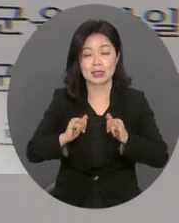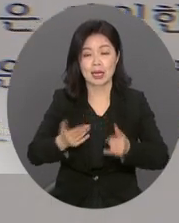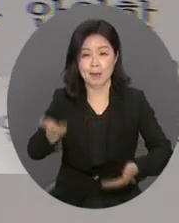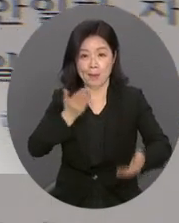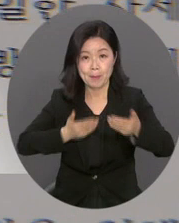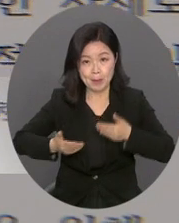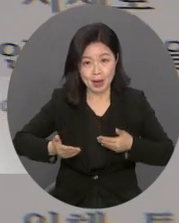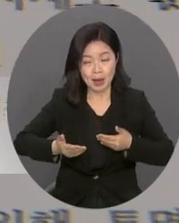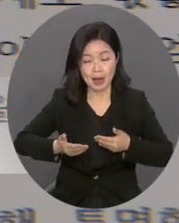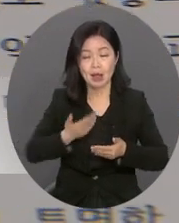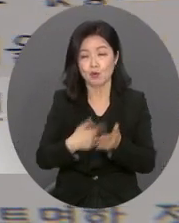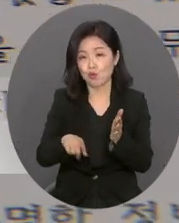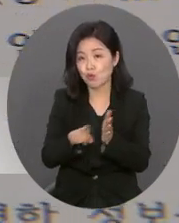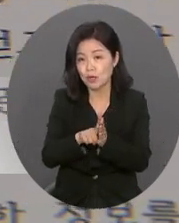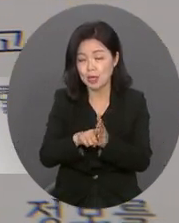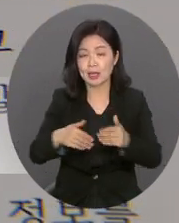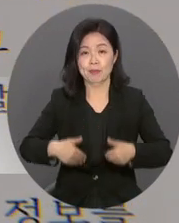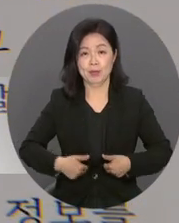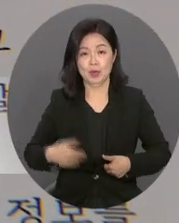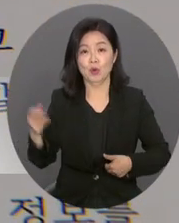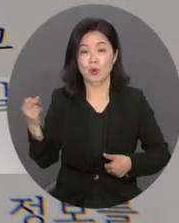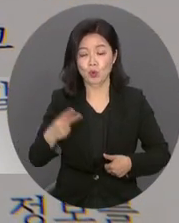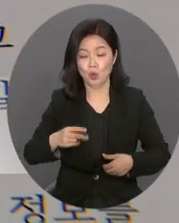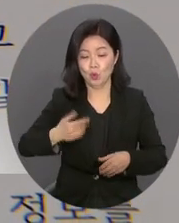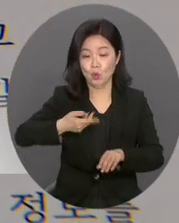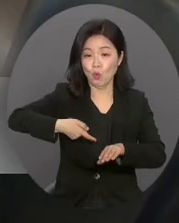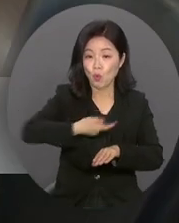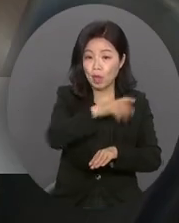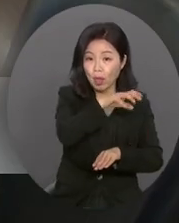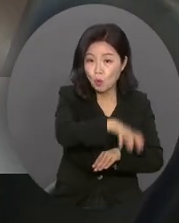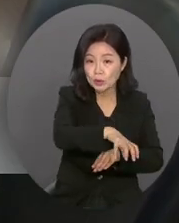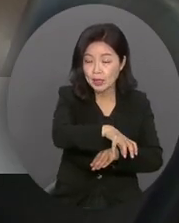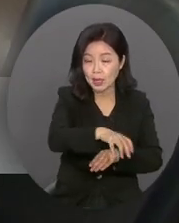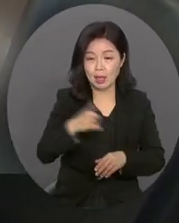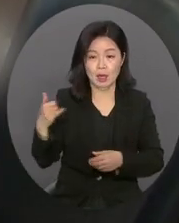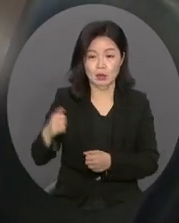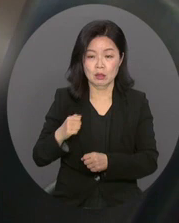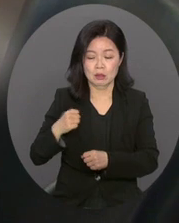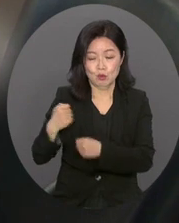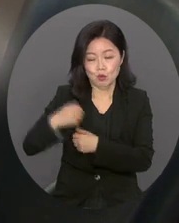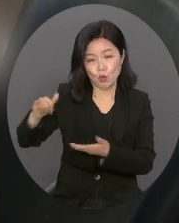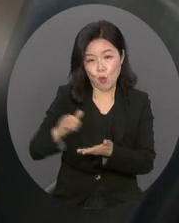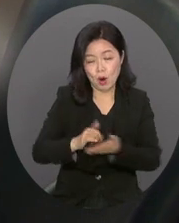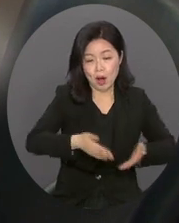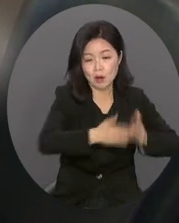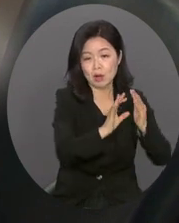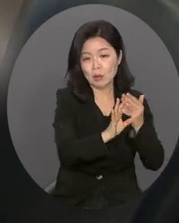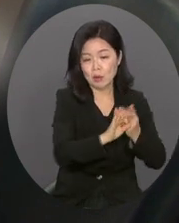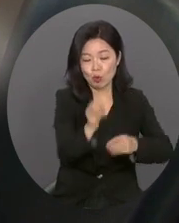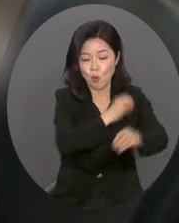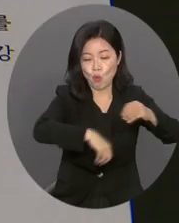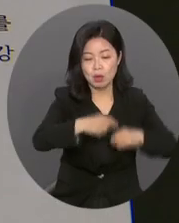군공항 유치가 반드시 필요하고 인근의 군공항이 들어서면 무안은 아무런 보상 없이 피해만 떠안게 된다고